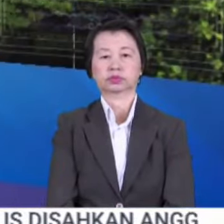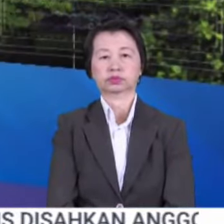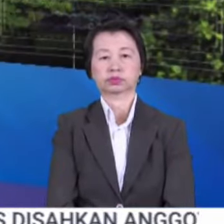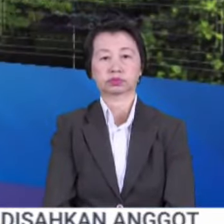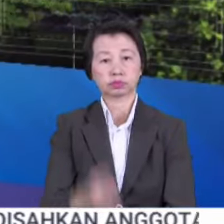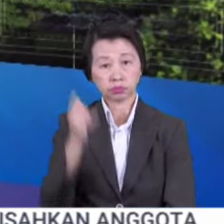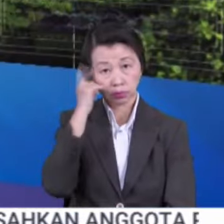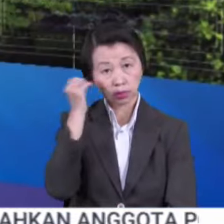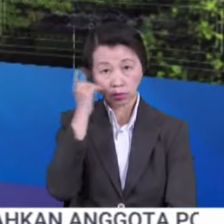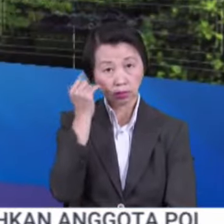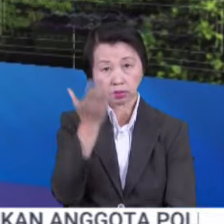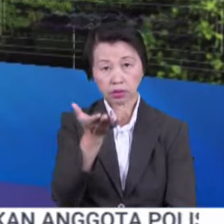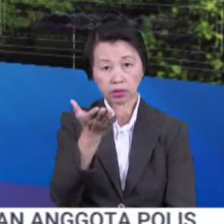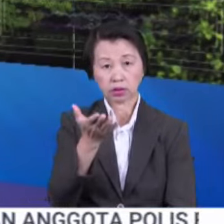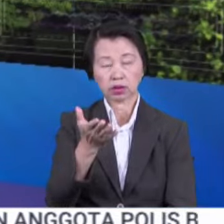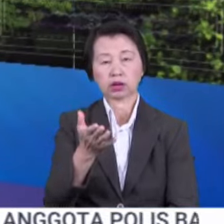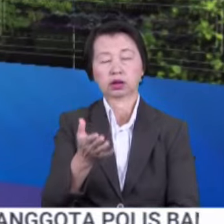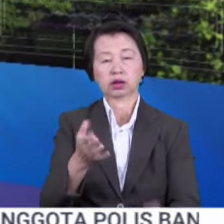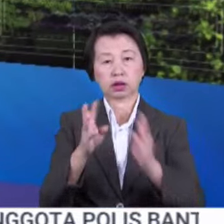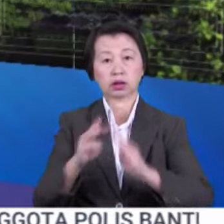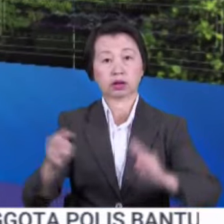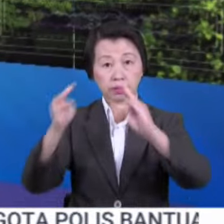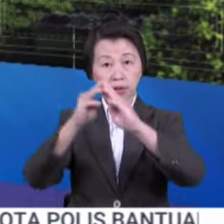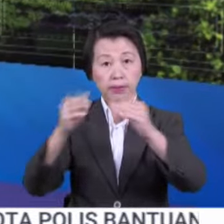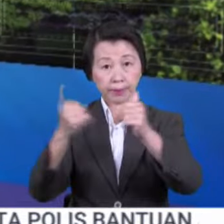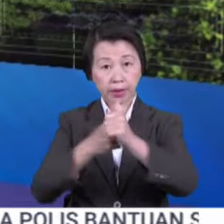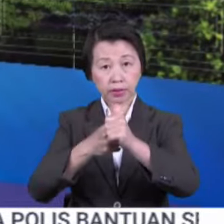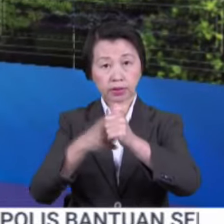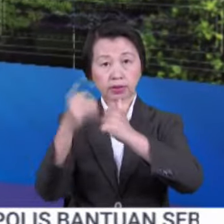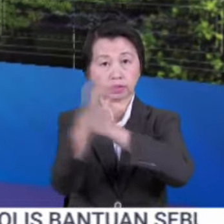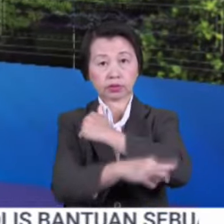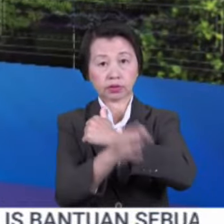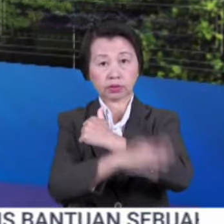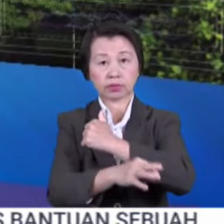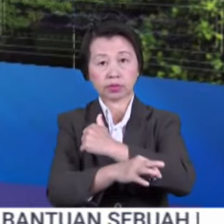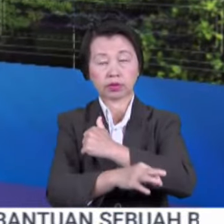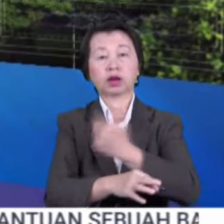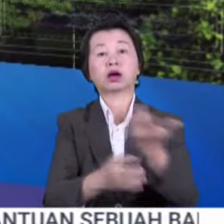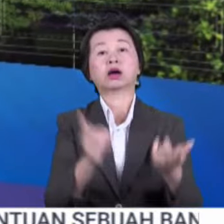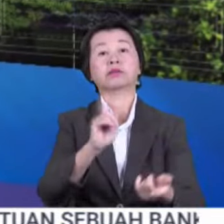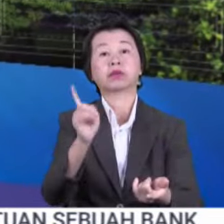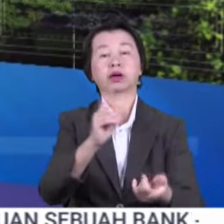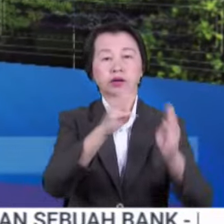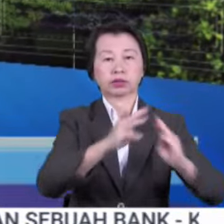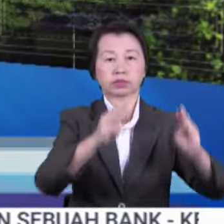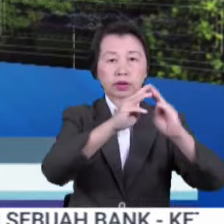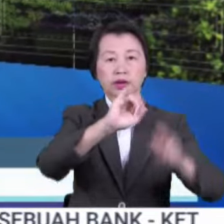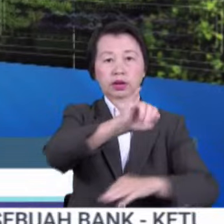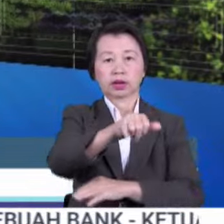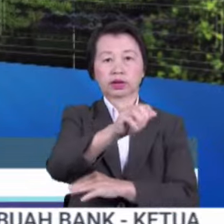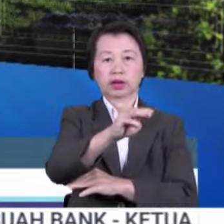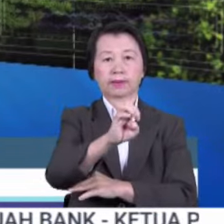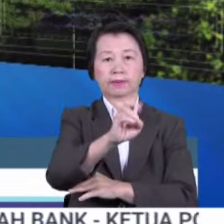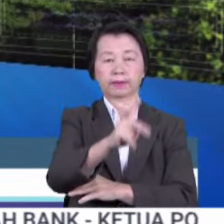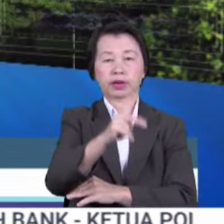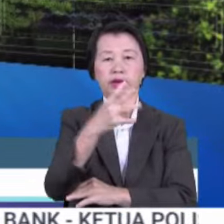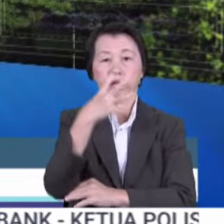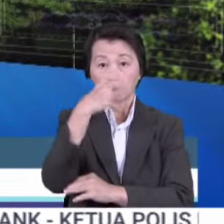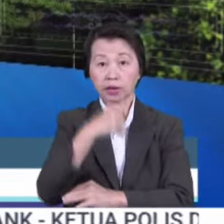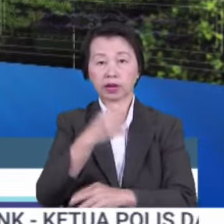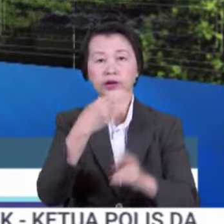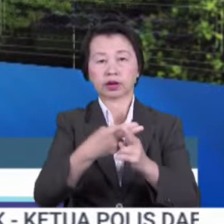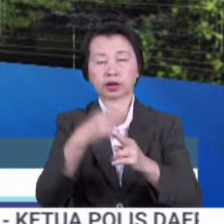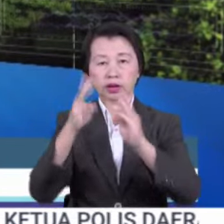Tahukah Anda masih pertama dibina di negeri sembilan yaitu Masjid Jamik Seremban pernah dikenali sebagai